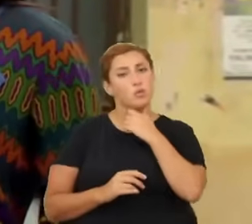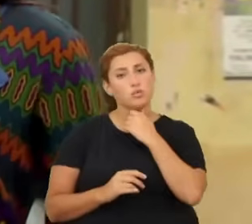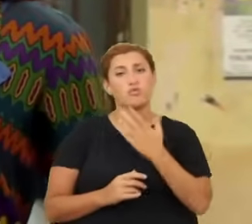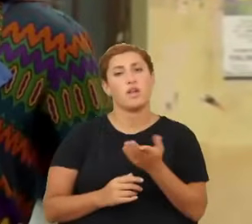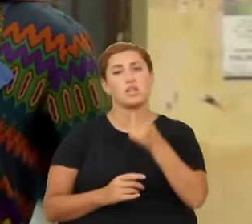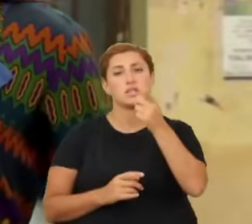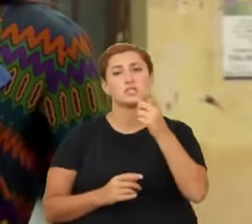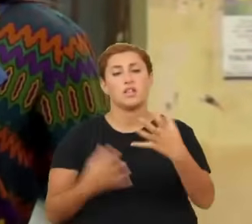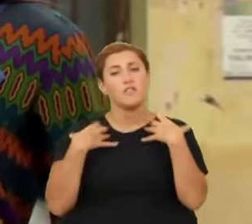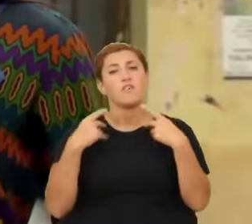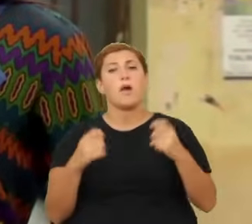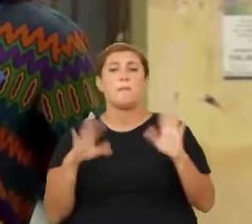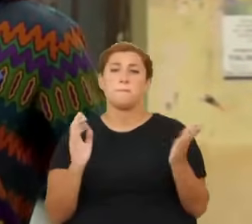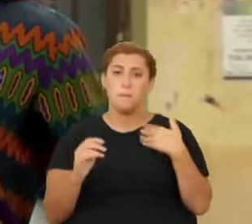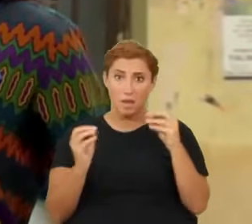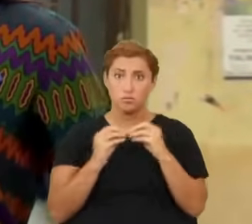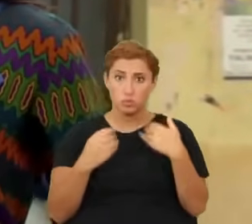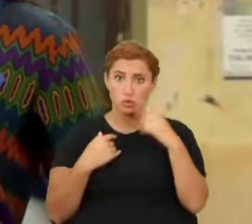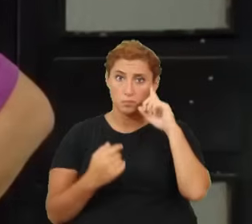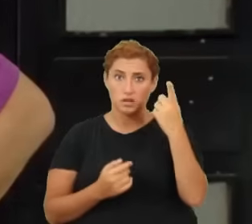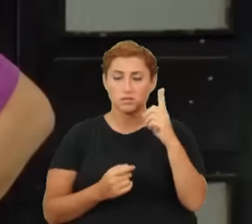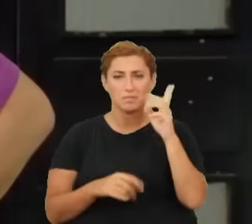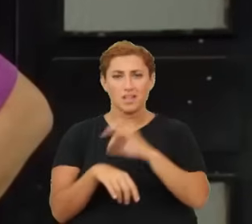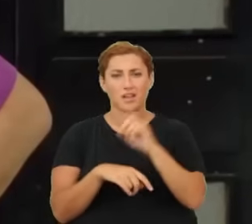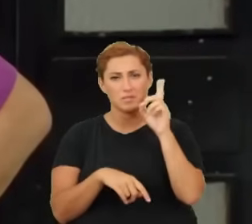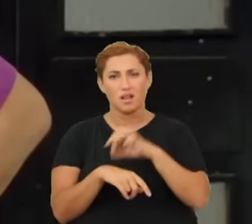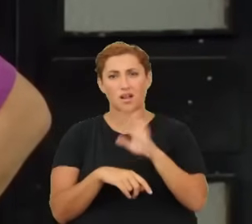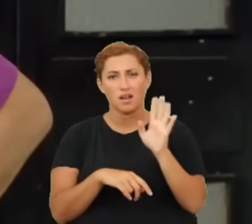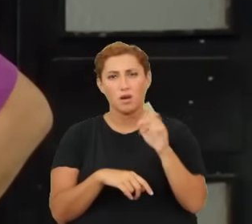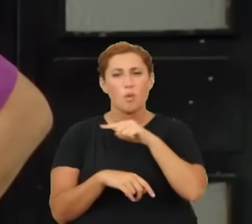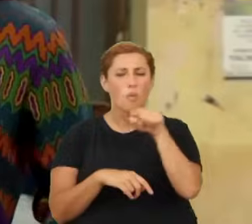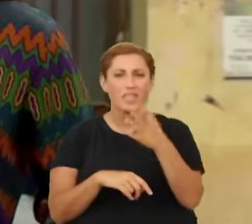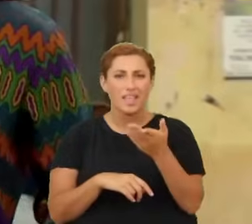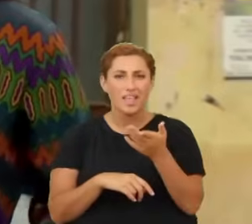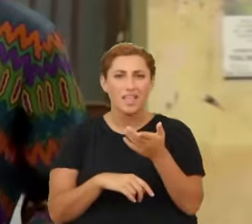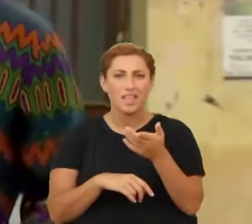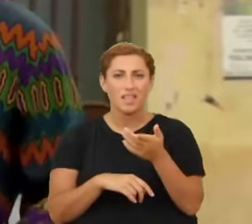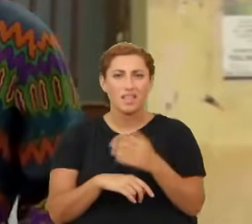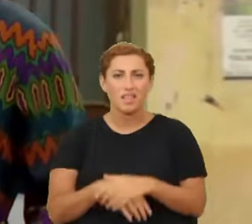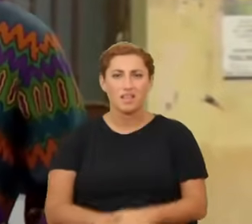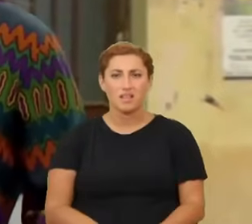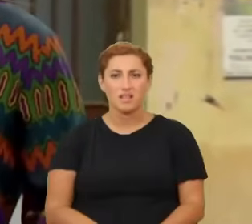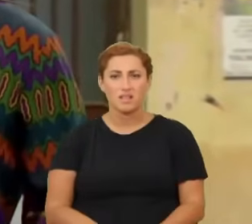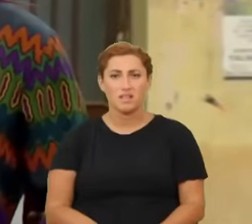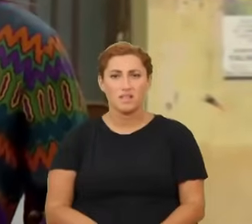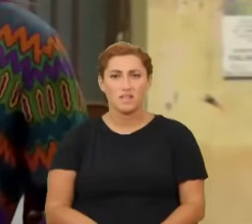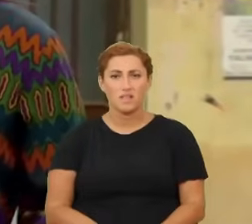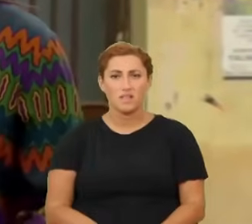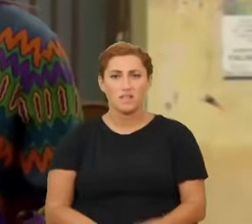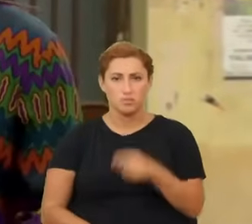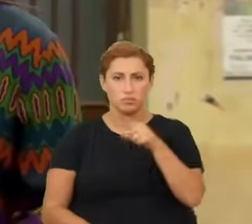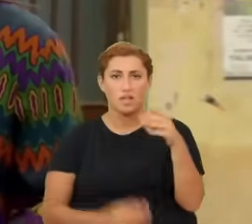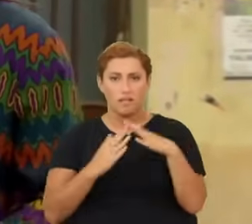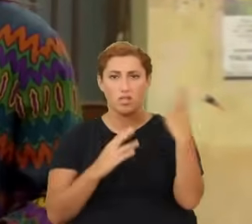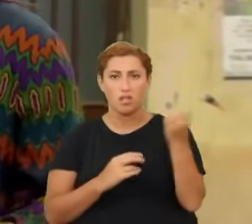ya, sen de üstüme gelmeyin yani. Ben mi suçluyum bir tek bir ya? Dakika, Allah Allah. Bir dakika. Onlar ne? Şahin göğsünden bir külah çıkardı. Bunlar